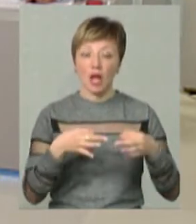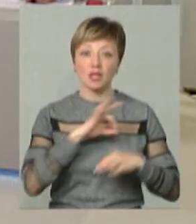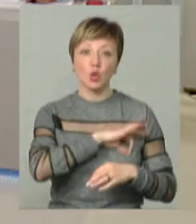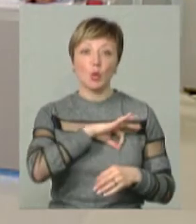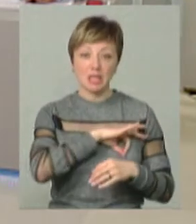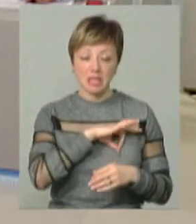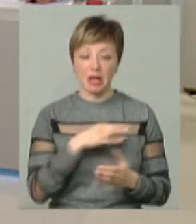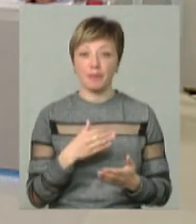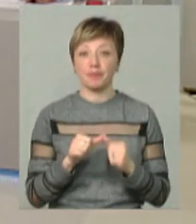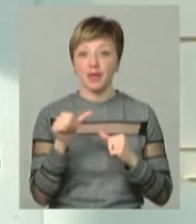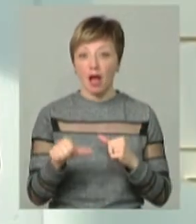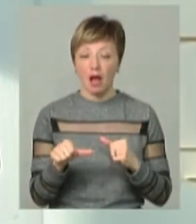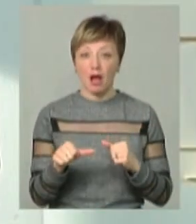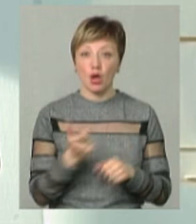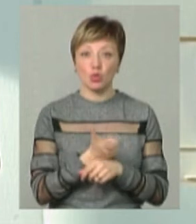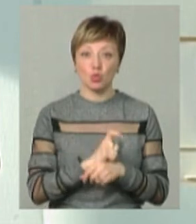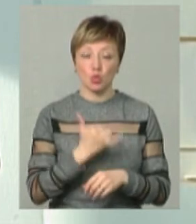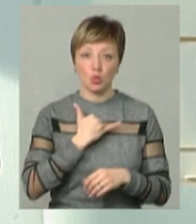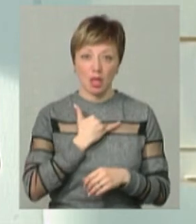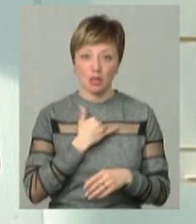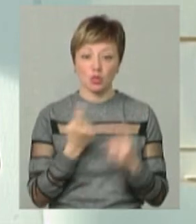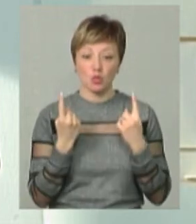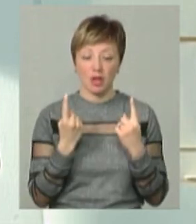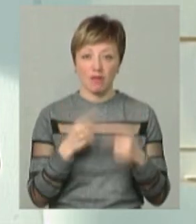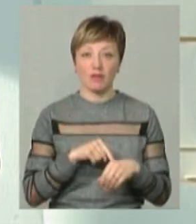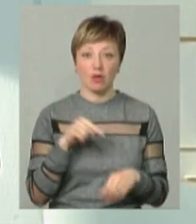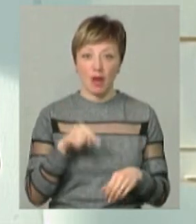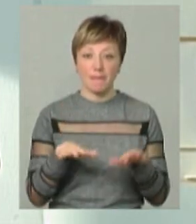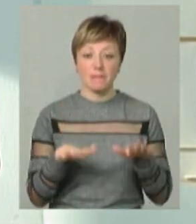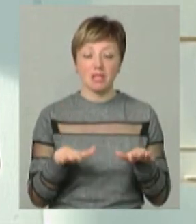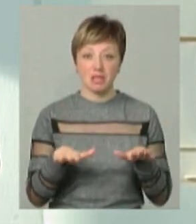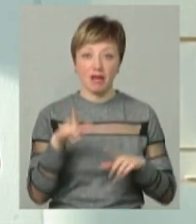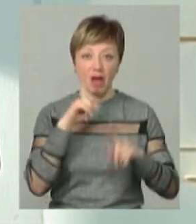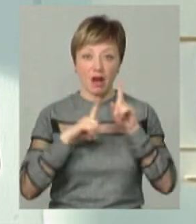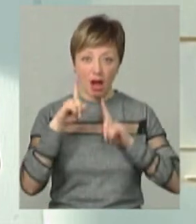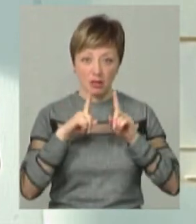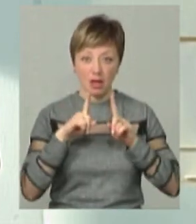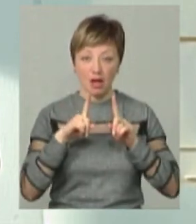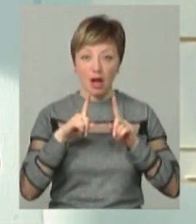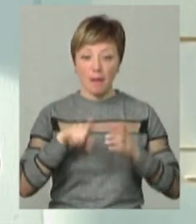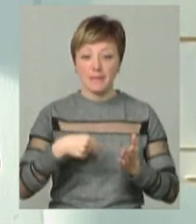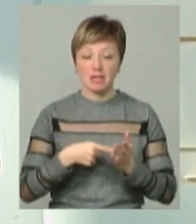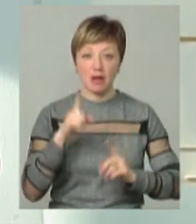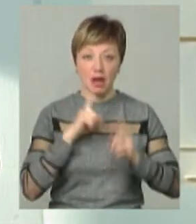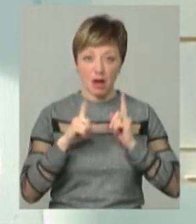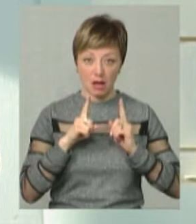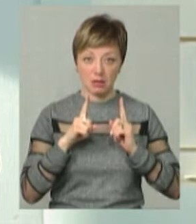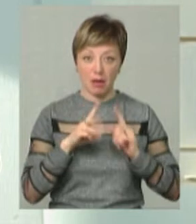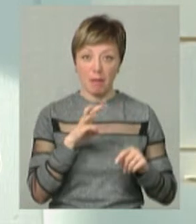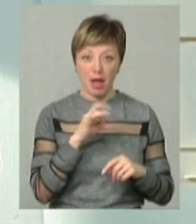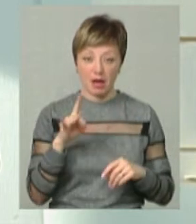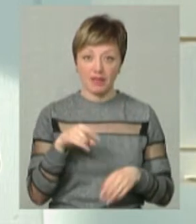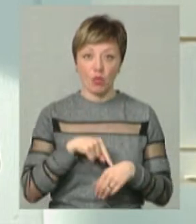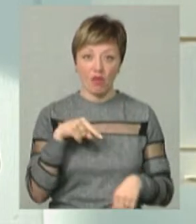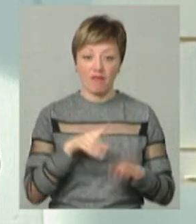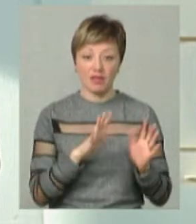юриста. Зокрема, дуже в нас суттєво відреагувала місцева рада, тобто міська рада, мер відреагував